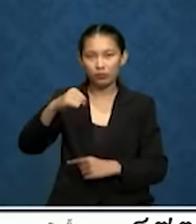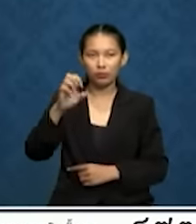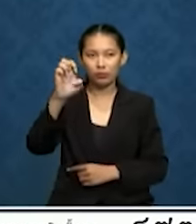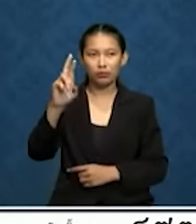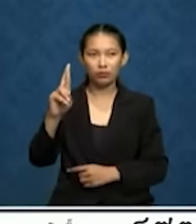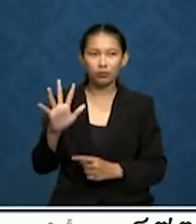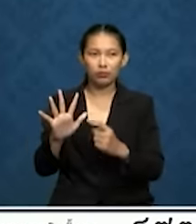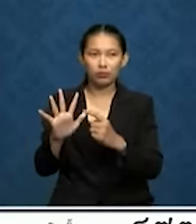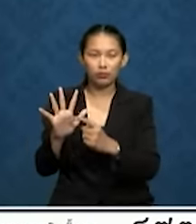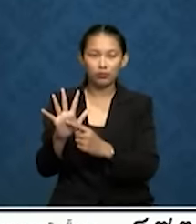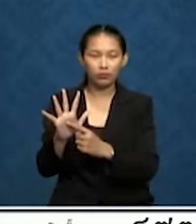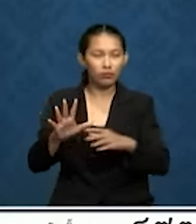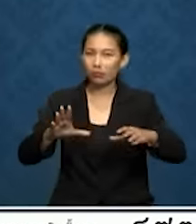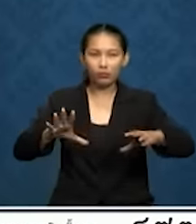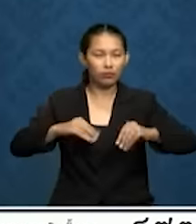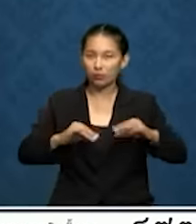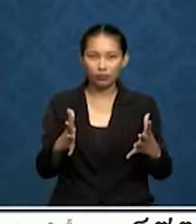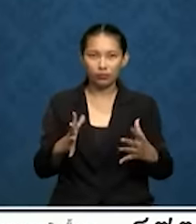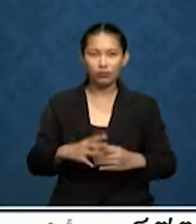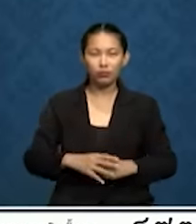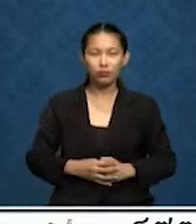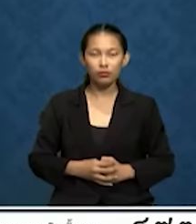ทองสุวรรณ ไม่เห็นชอบครับ